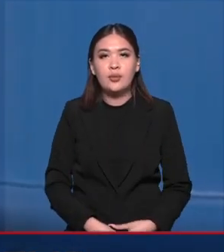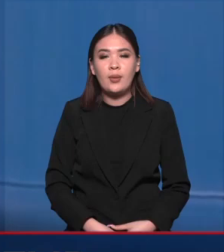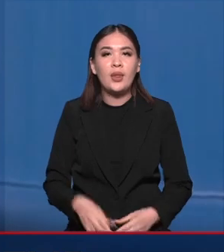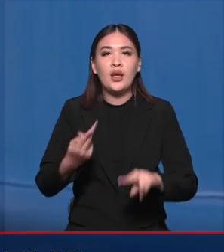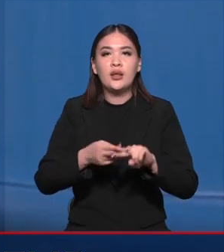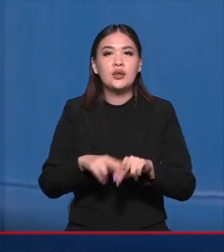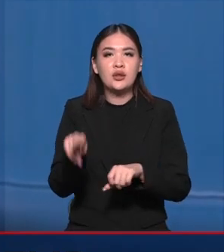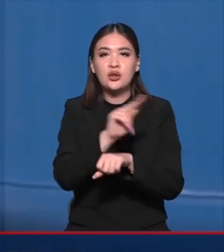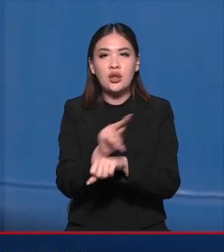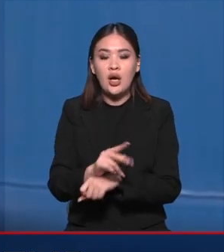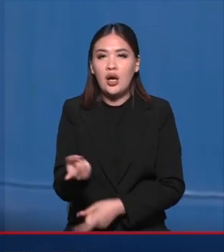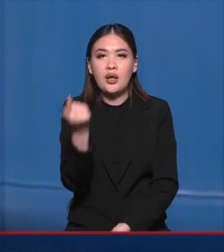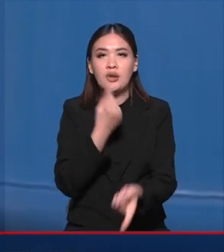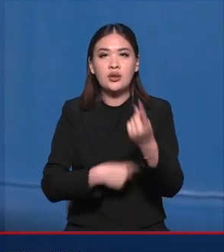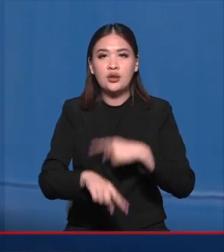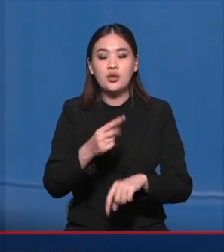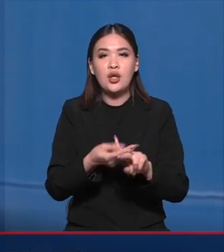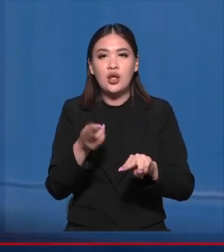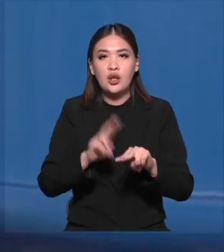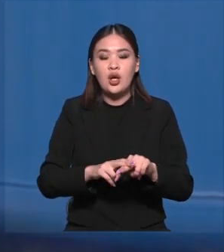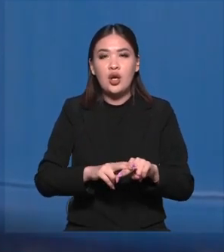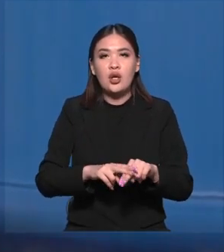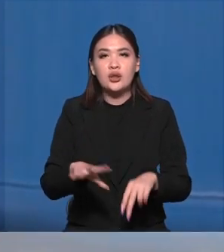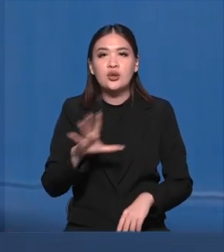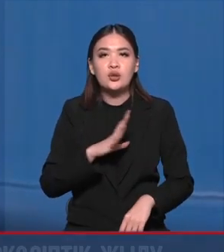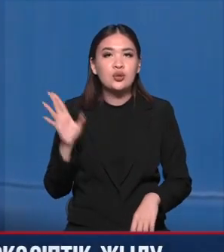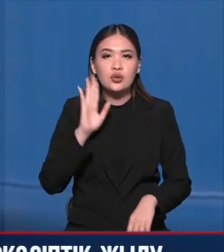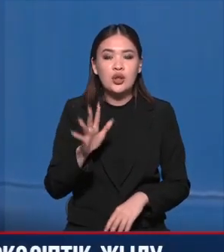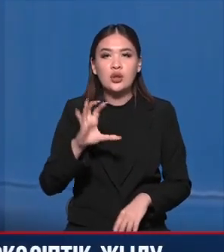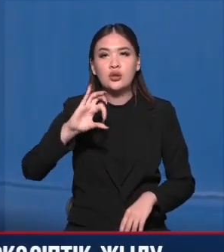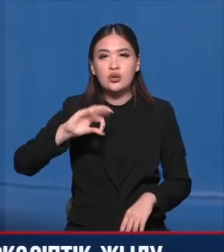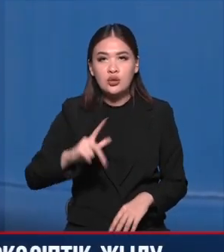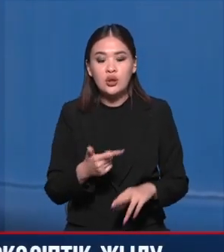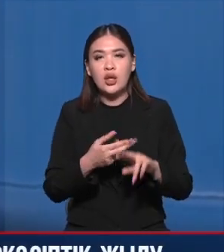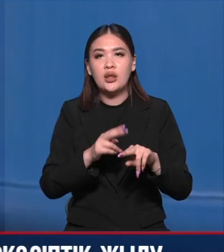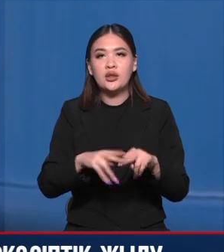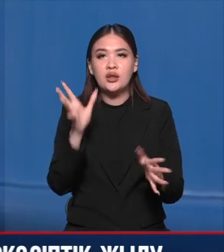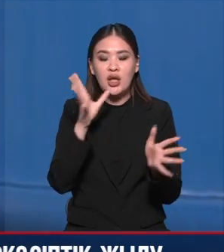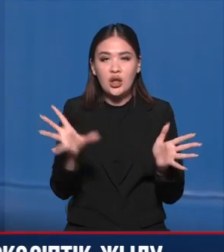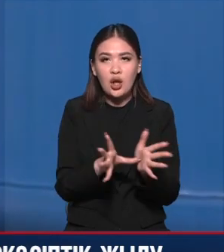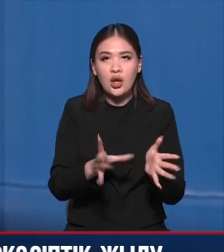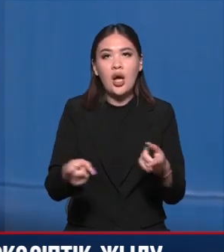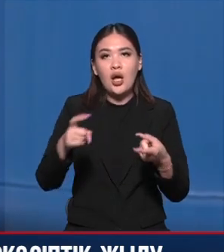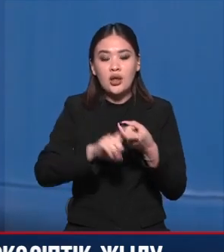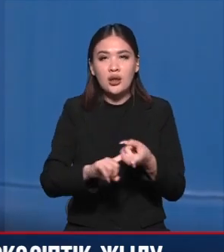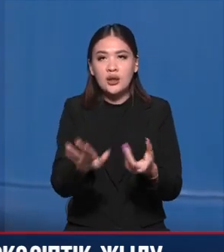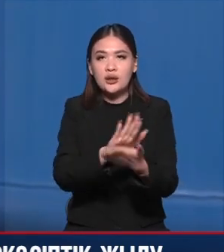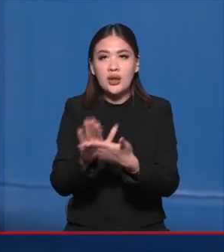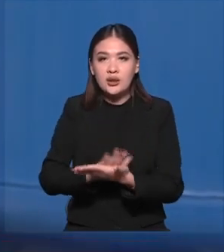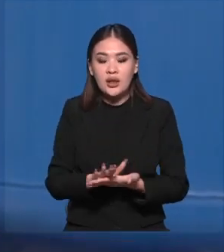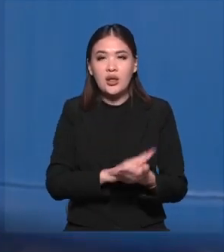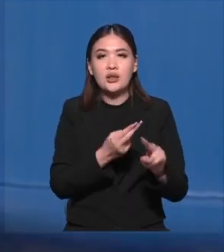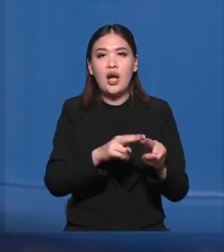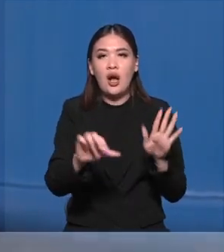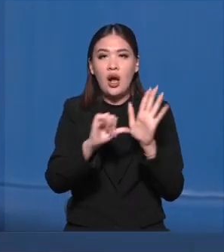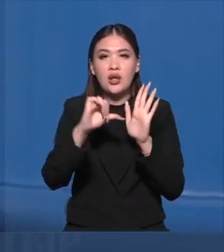установка обратного осмоса, производительность 6. Бұл қондырғы теңіздің тұзды суын кері осмос технологиясы арқылы тазартады. Қондырғы тәулігіне